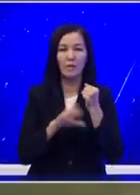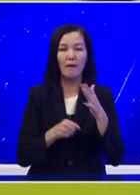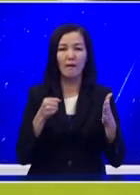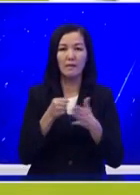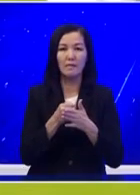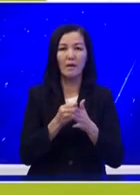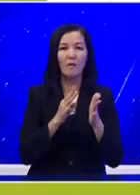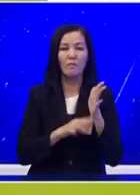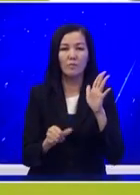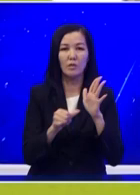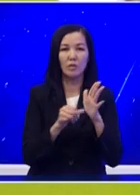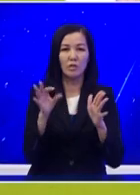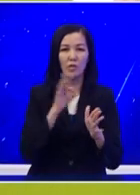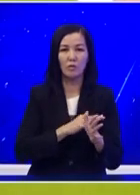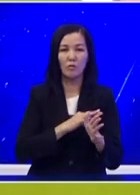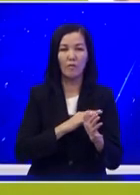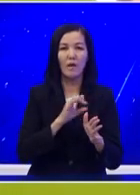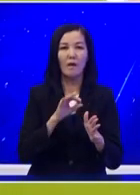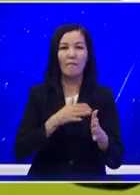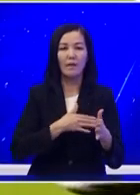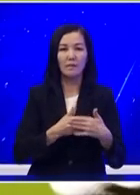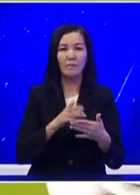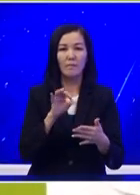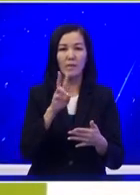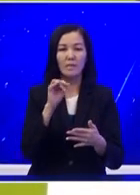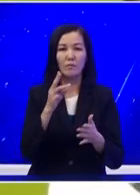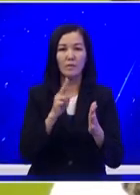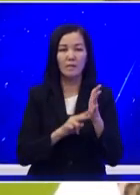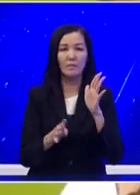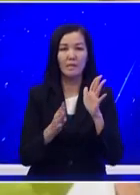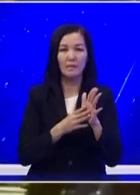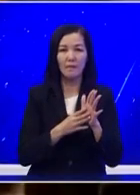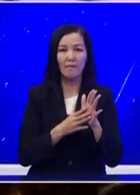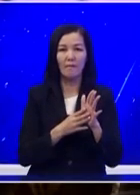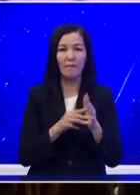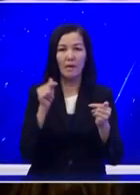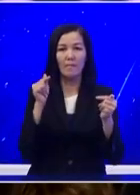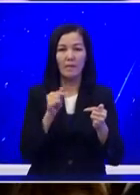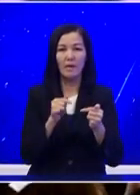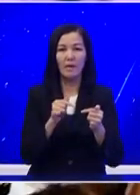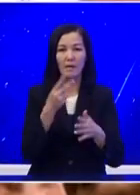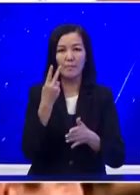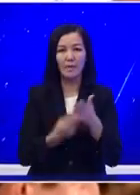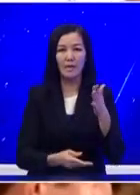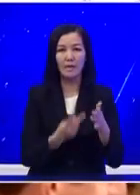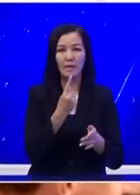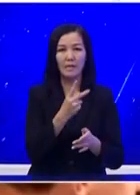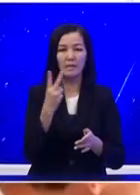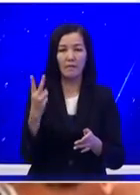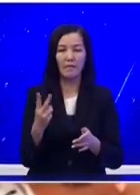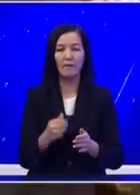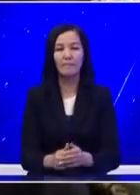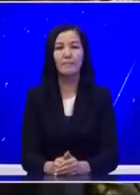набрал 86 очков, в активе «Барселоны» 79. Каталонский клуб в параллельном матче проиграл «Осасуне» со счетом 1-2.